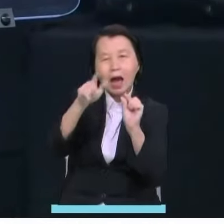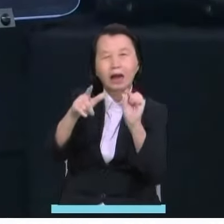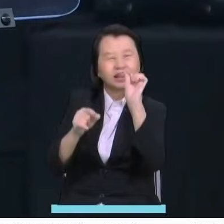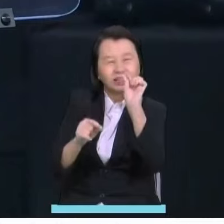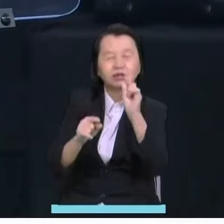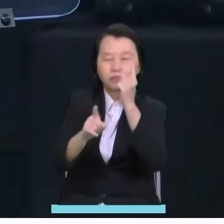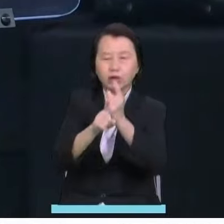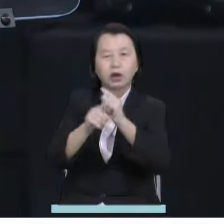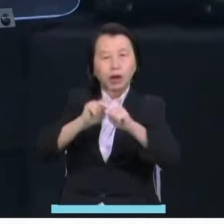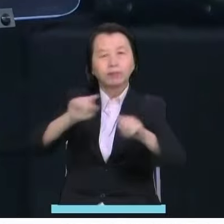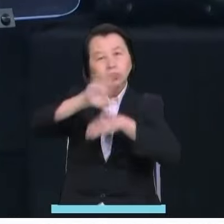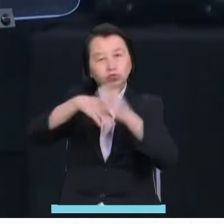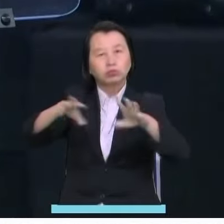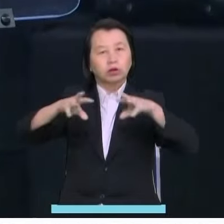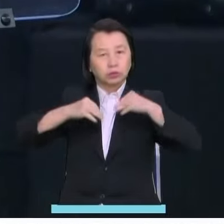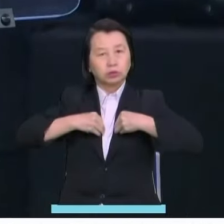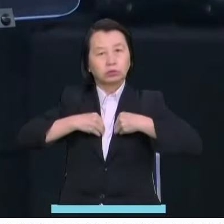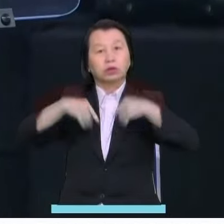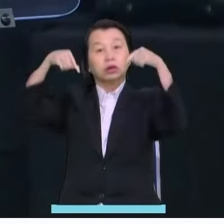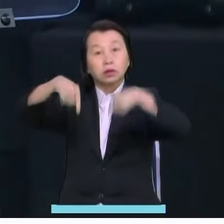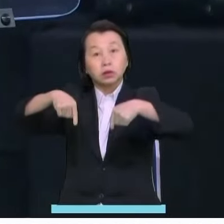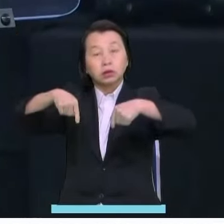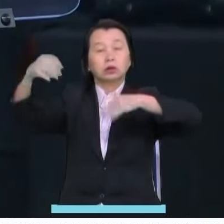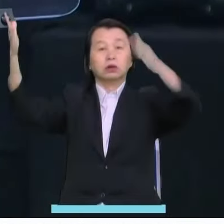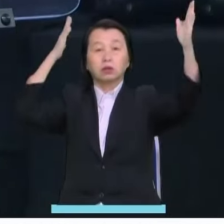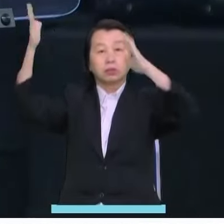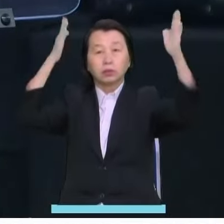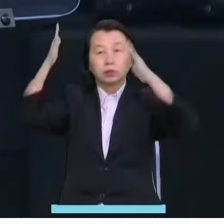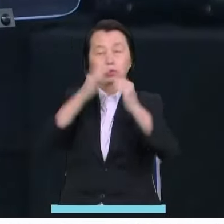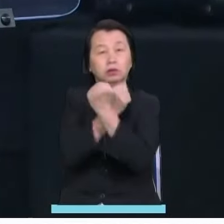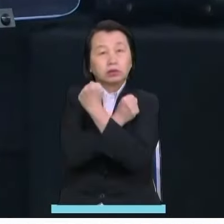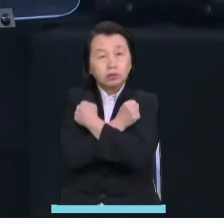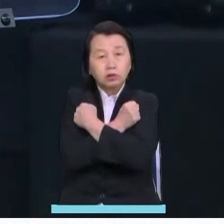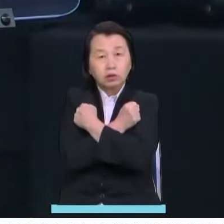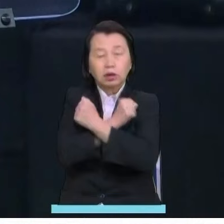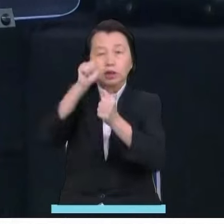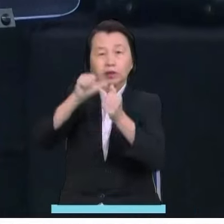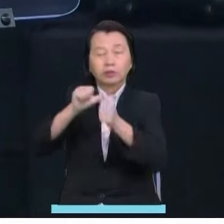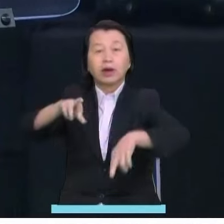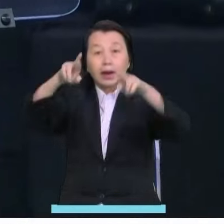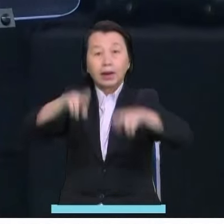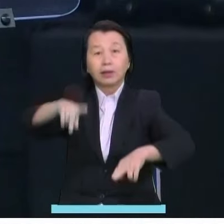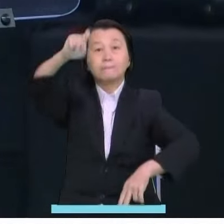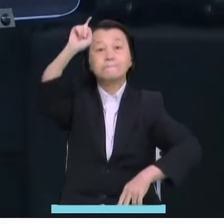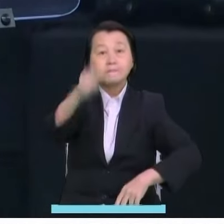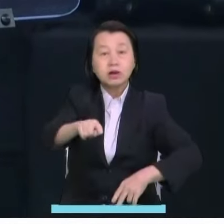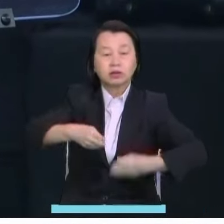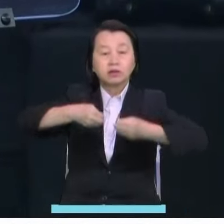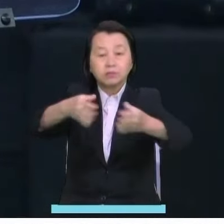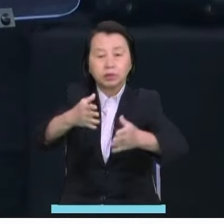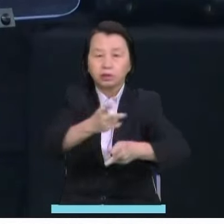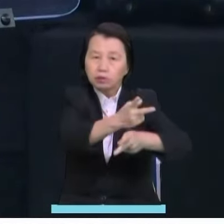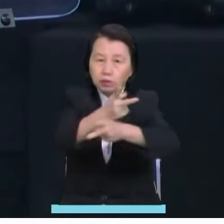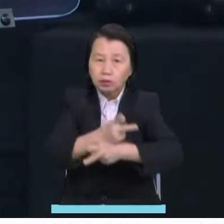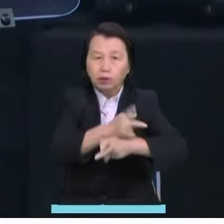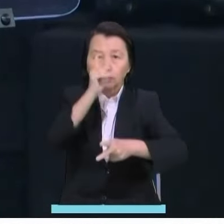tapi semua terima ini negara Malaysia tercinta. Setiap rakyat mesti diberi